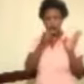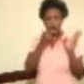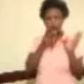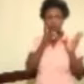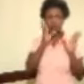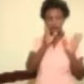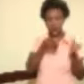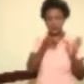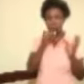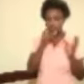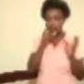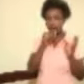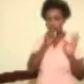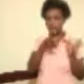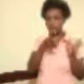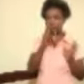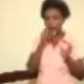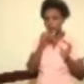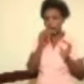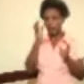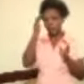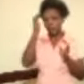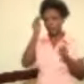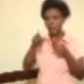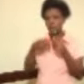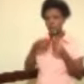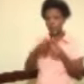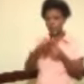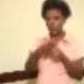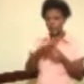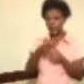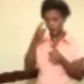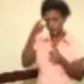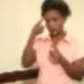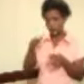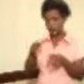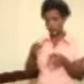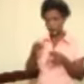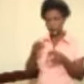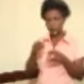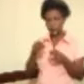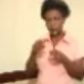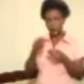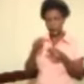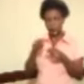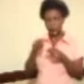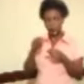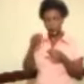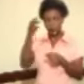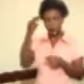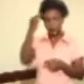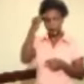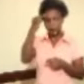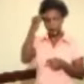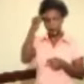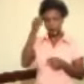pour vous. Vas-y, c'est bon. Je vais quitter au palais. Je vois exactement qui est là, pourquoi. Vas-y, on a le peuple avec nous. Il nous regarde. Merci.